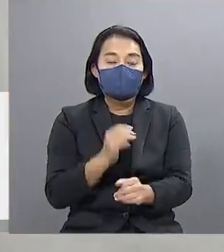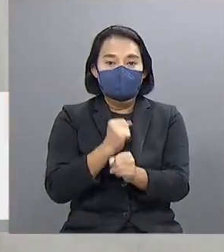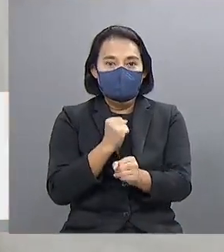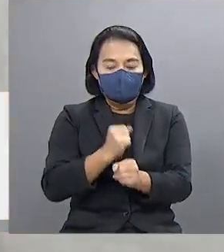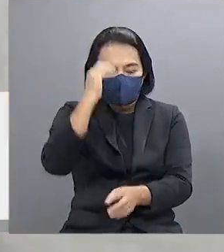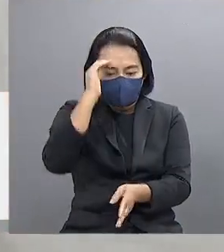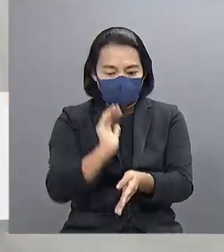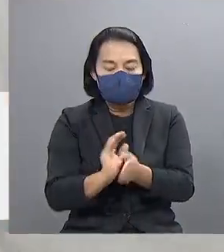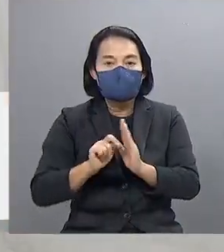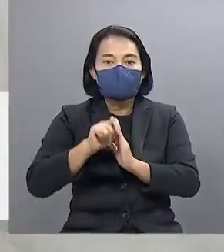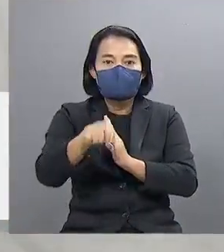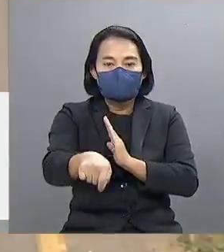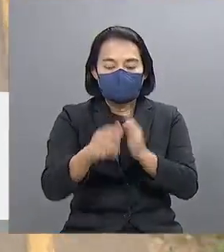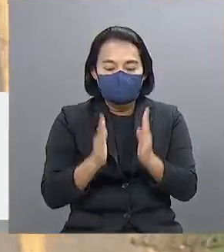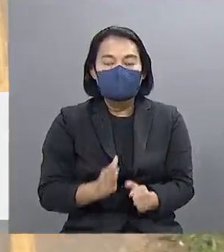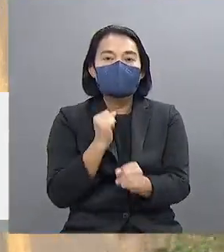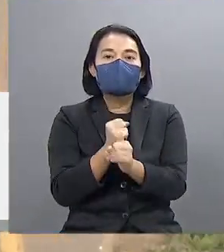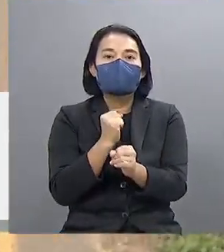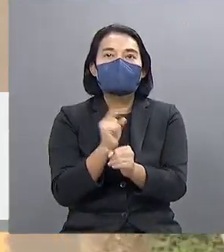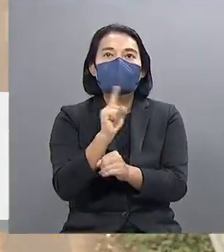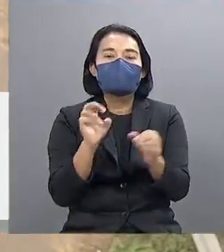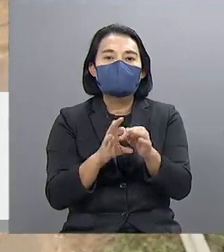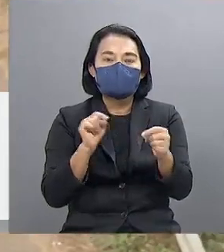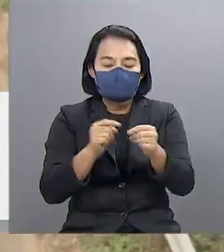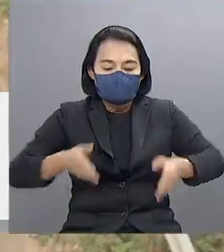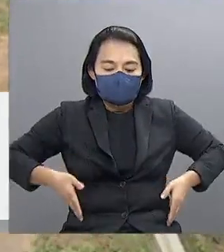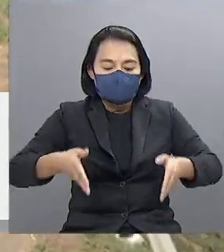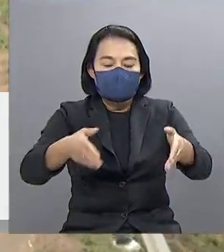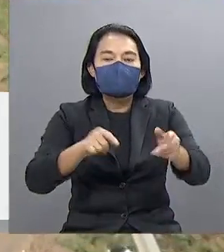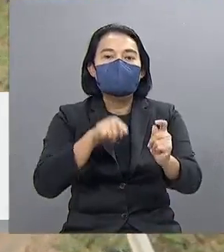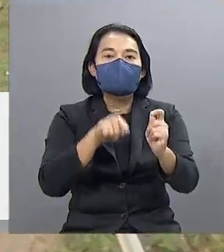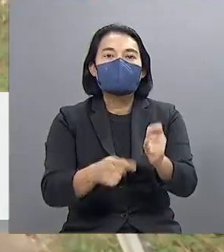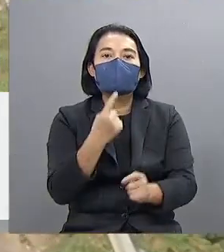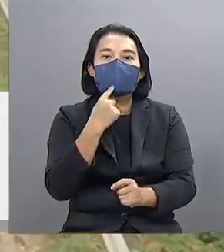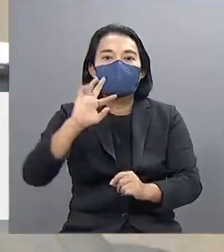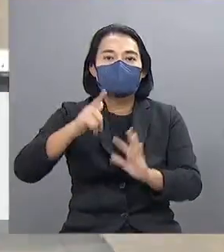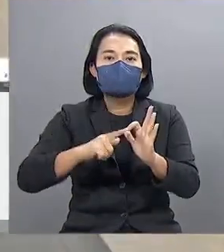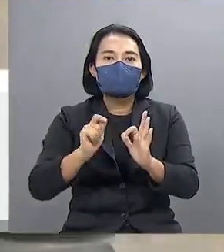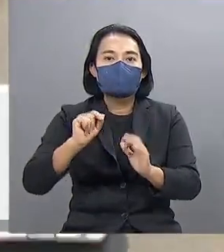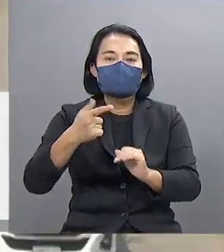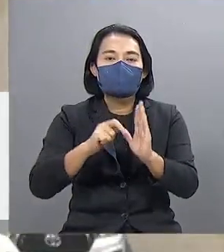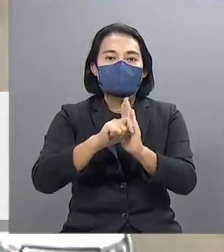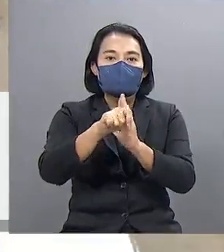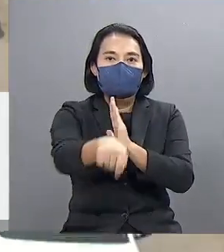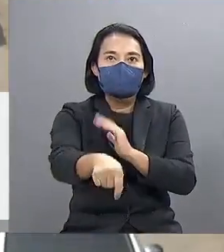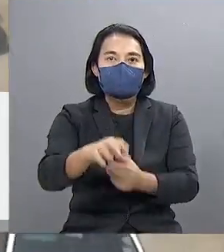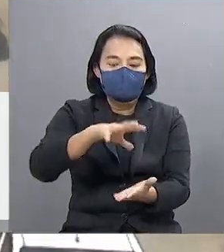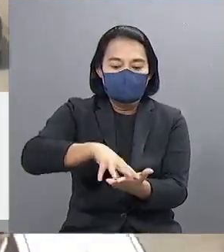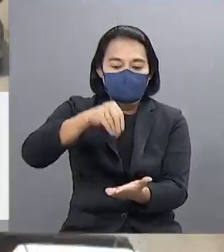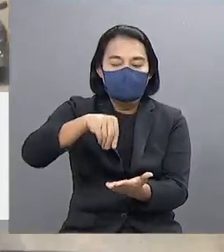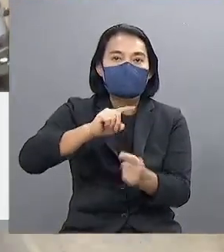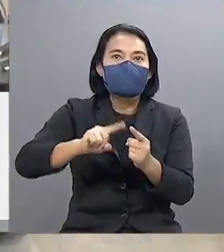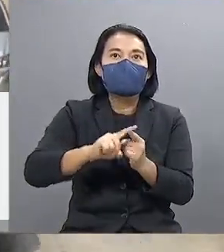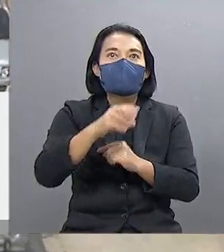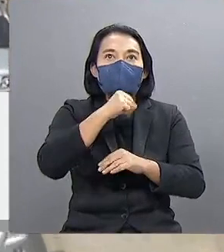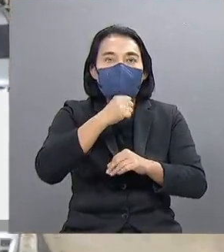มาและเจ้าหน้าที่แขวงการทางกลางดงอำเภอปากช่องจังหวัดนครราชสีมาวางกลวยยางเพื่อเปิดช่องทางพิเศษตั้งแต่กิโ